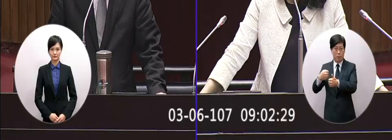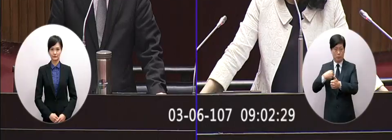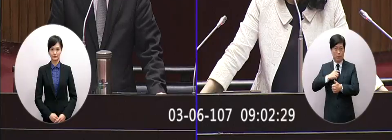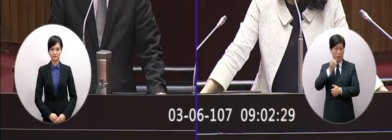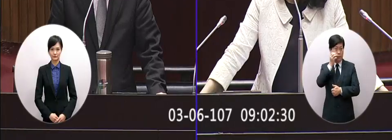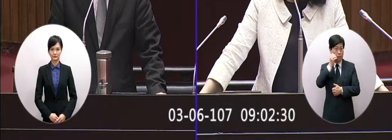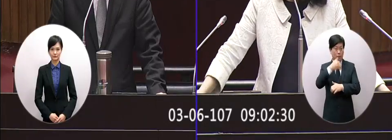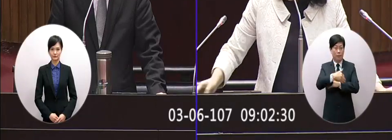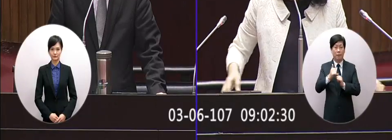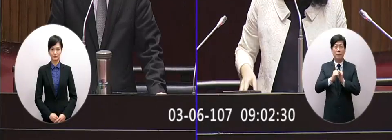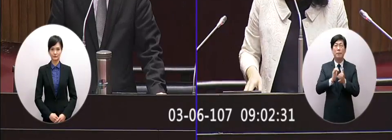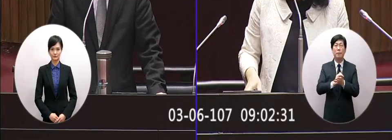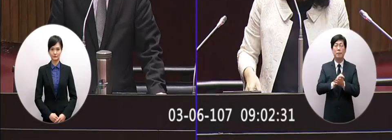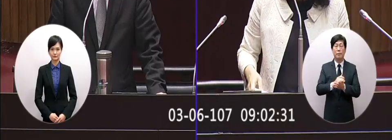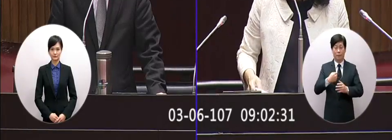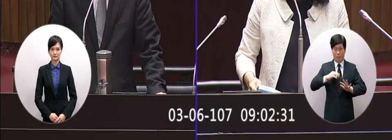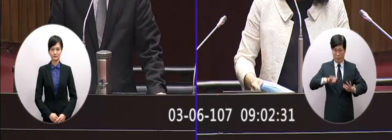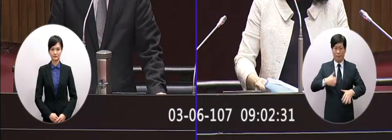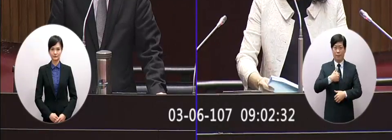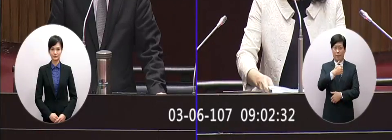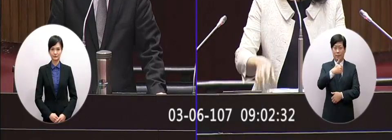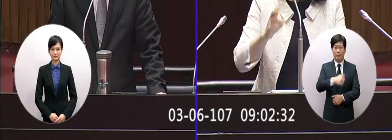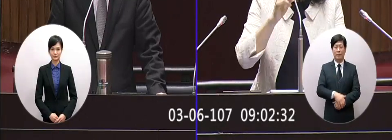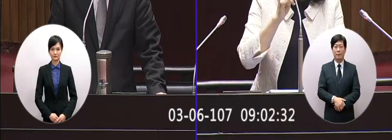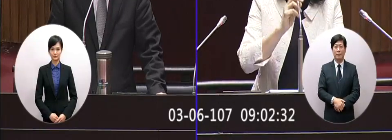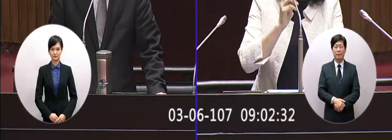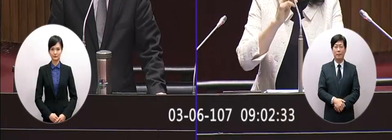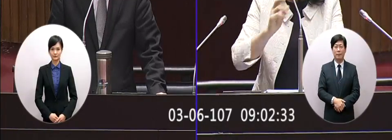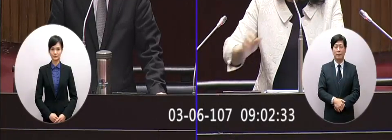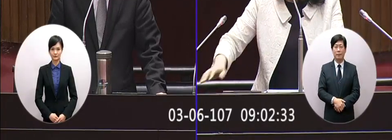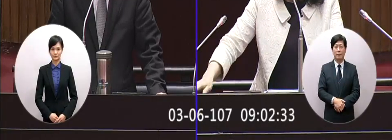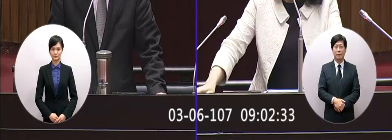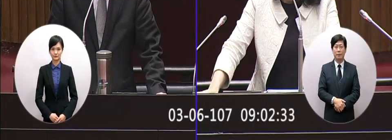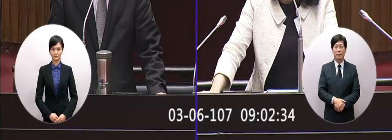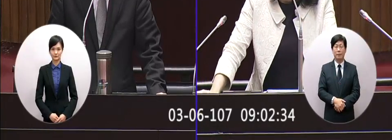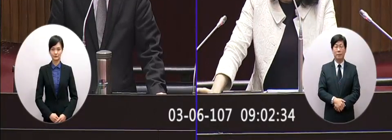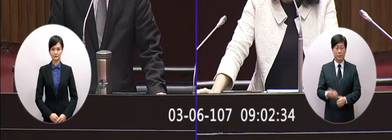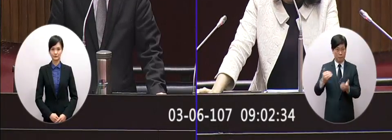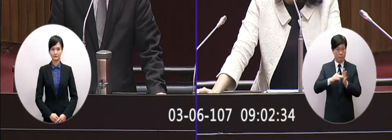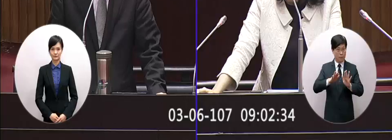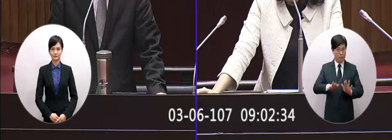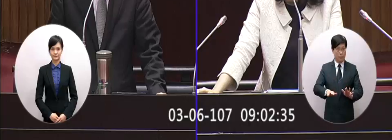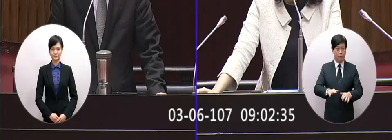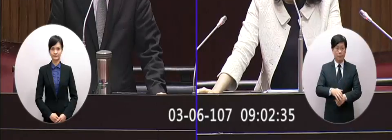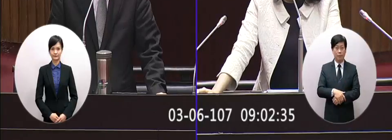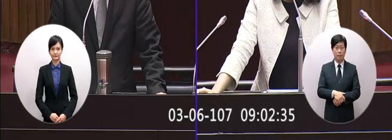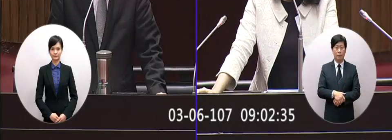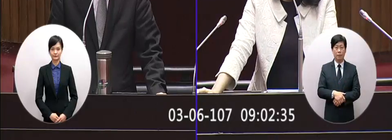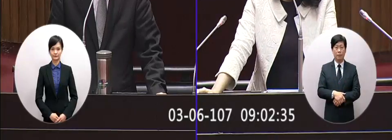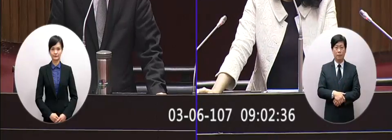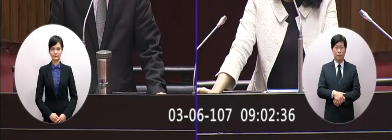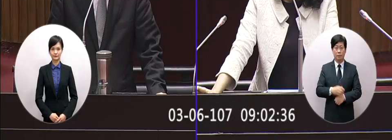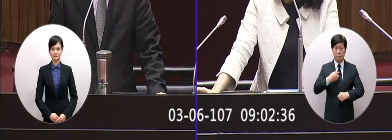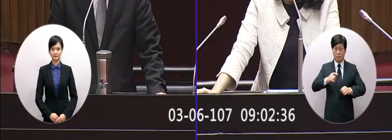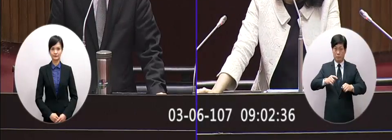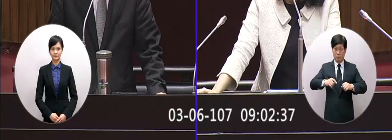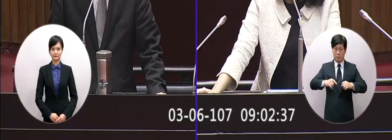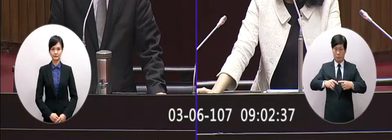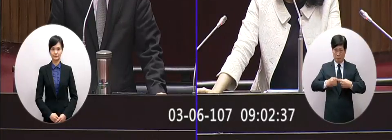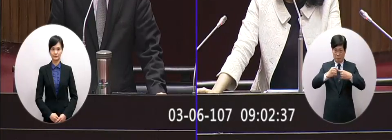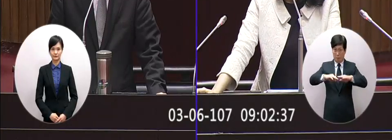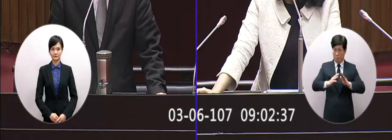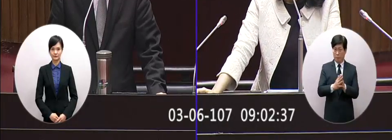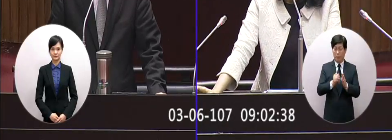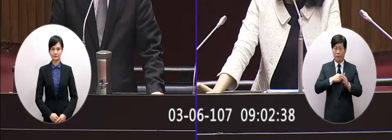们所有的乡亲们，在这里要谢谢。那其实到目前为止，除了第一时间的救